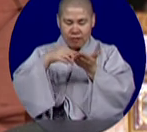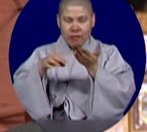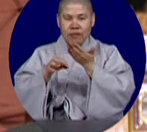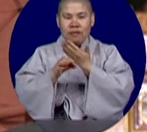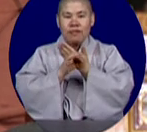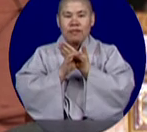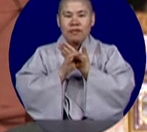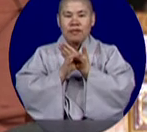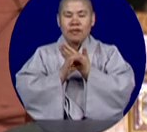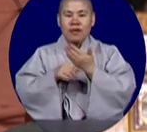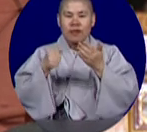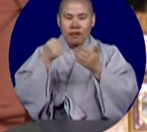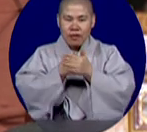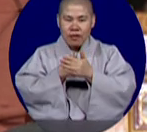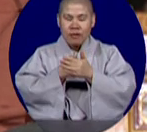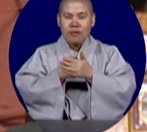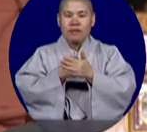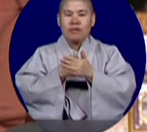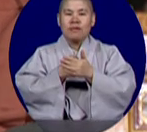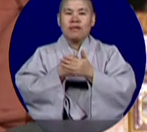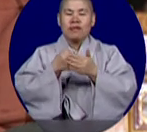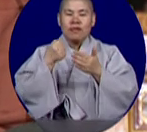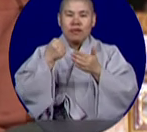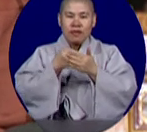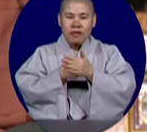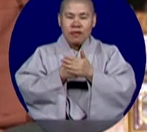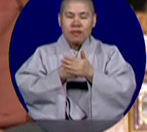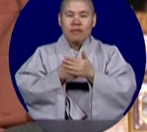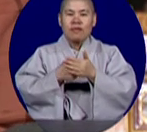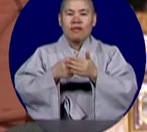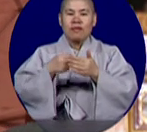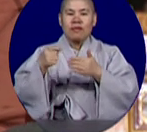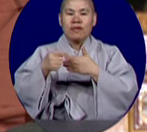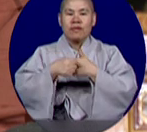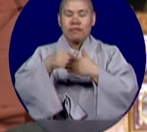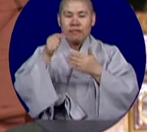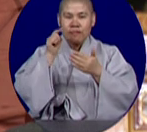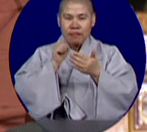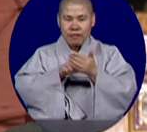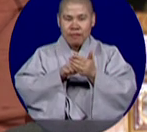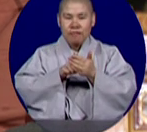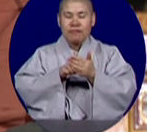신심은 결정심이다. 결정이라고 가르치고 있어요. 결정.